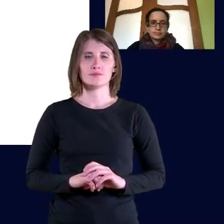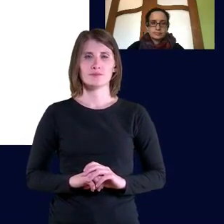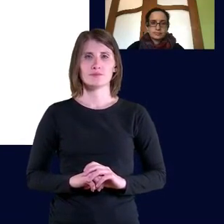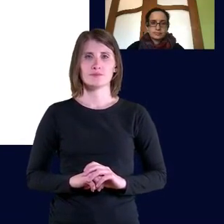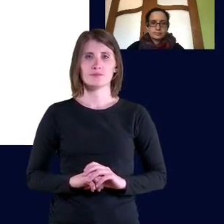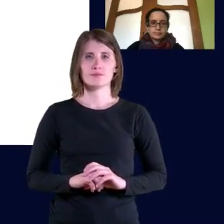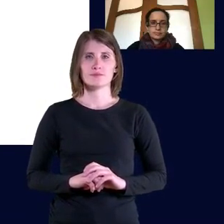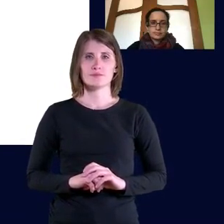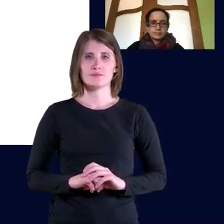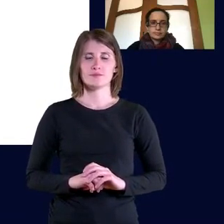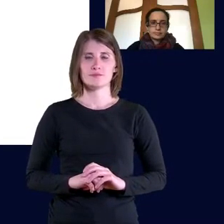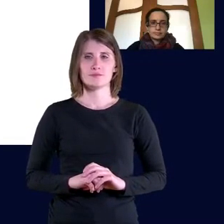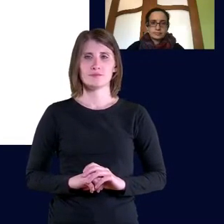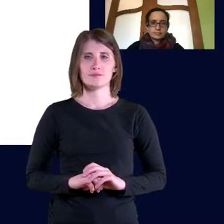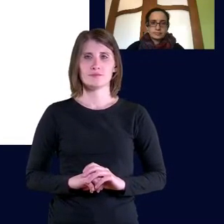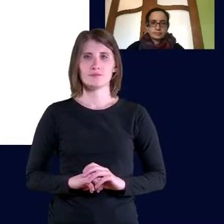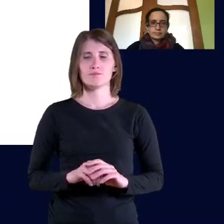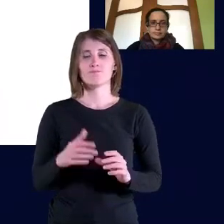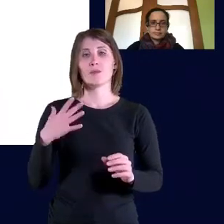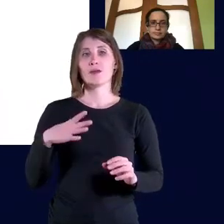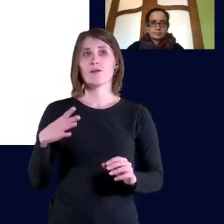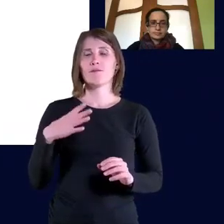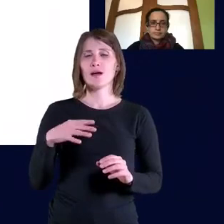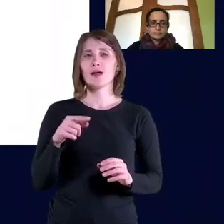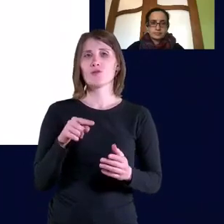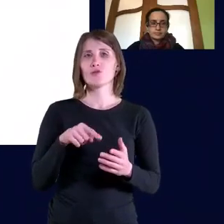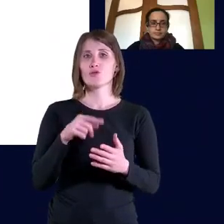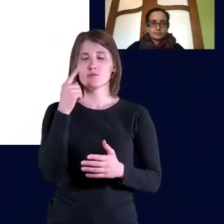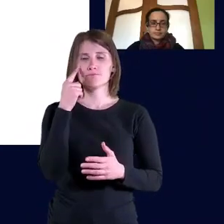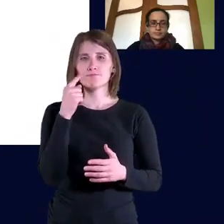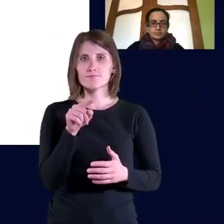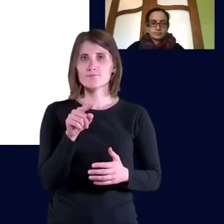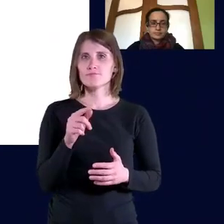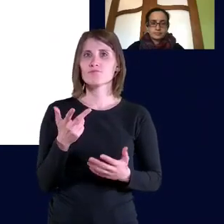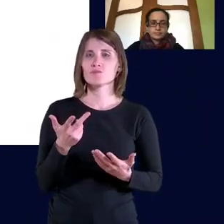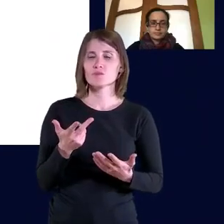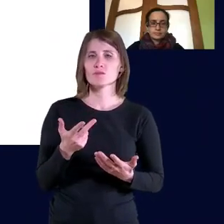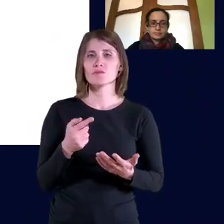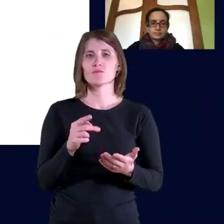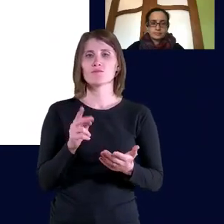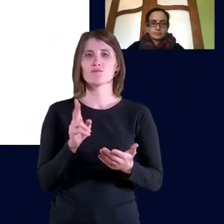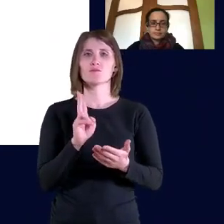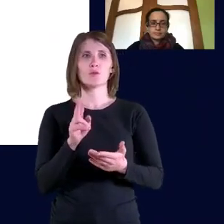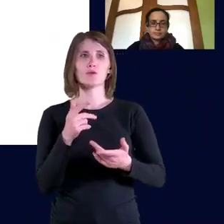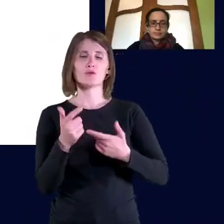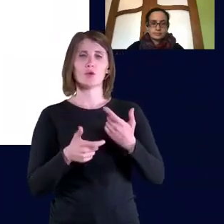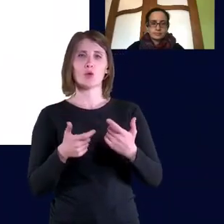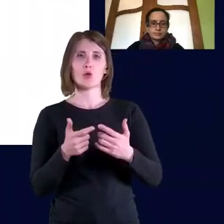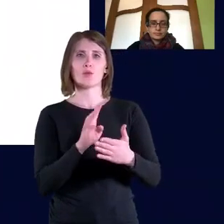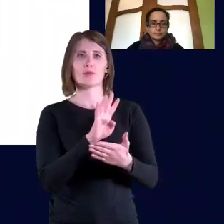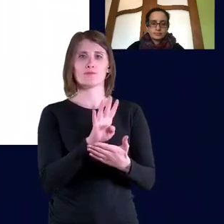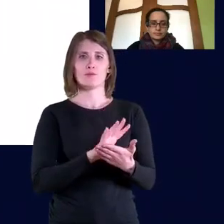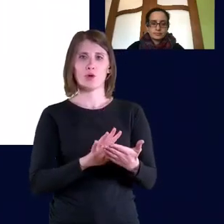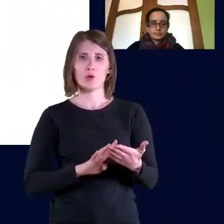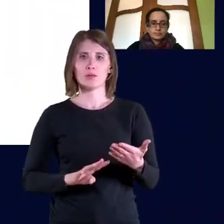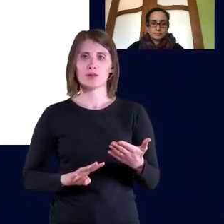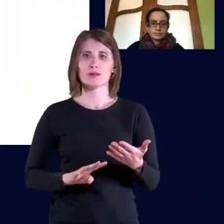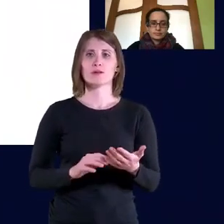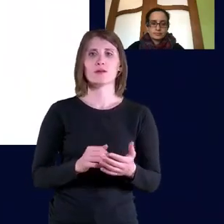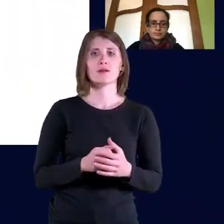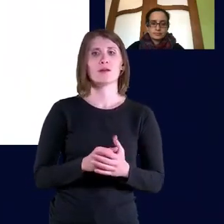No i na co tutaj proszę państwa Warto zwrócić uwagę w takim sporządzaniu takiego opisu przede